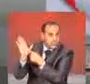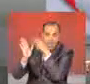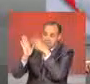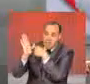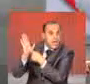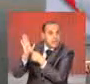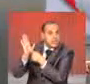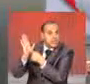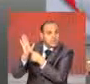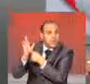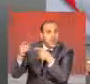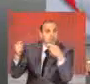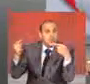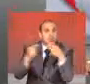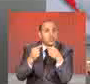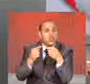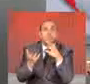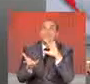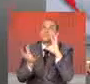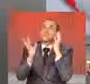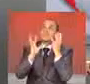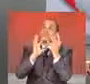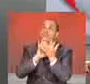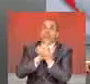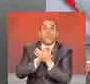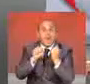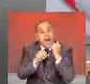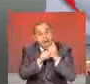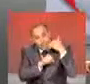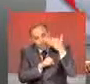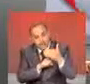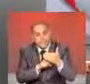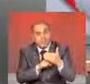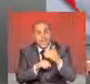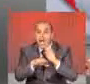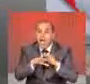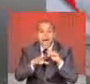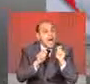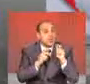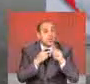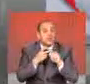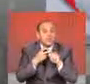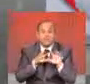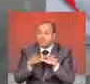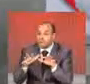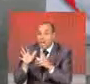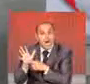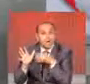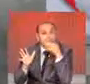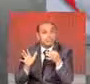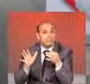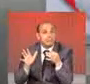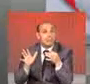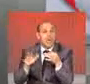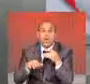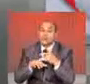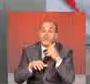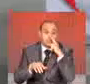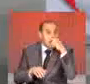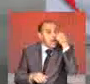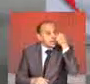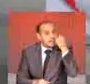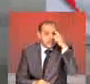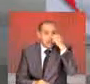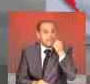لاتفاقية مكافحة تغير المناخ العام المقبل، وسط تحذيرات من أن اتخاذ إجراءات أكثر صرامة